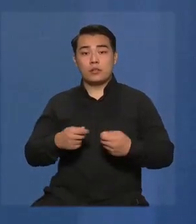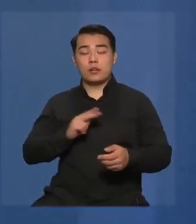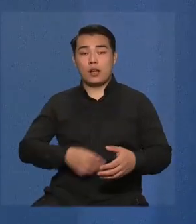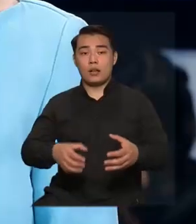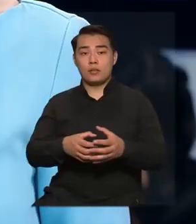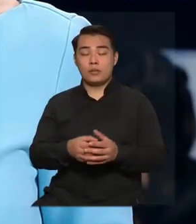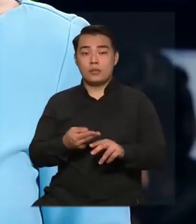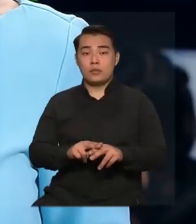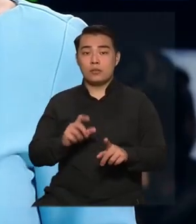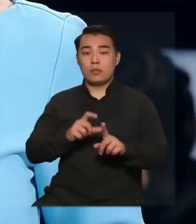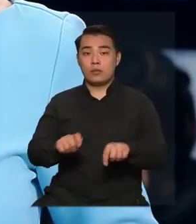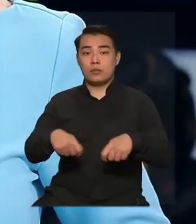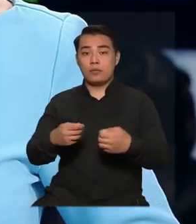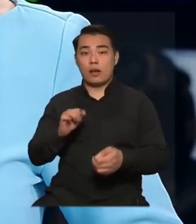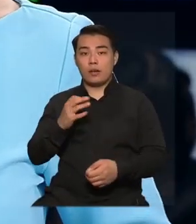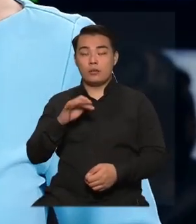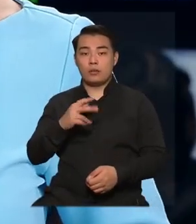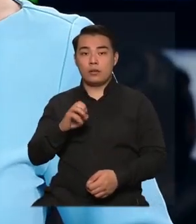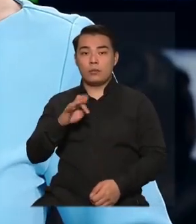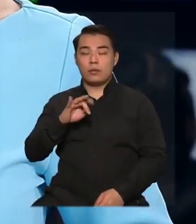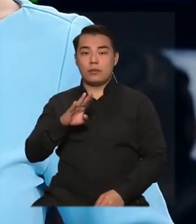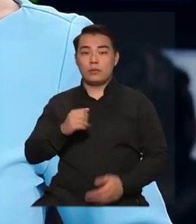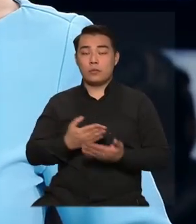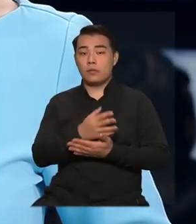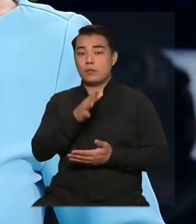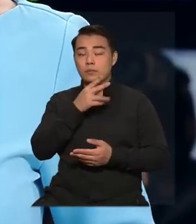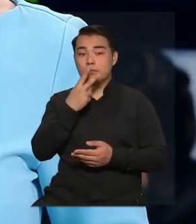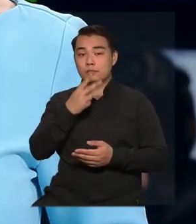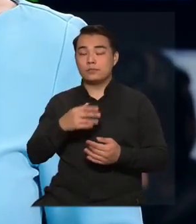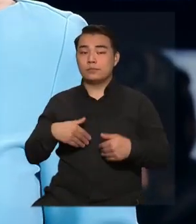коллеге Айгуль Абулхали. Эфирде жана уақыт бағдарламасы. Айгуль, қайырлы кеш.